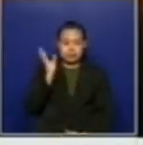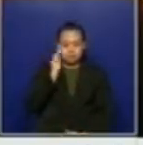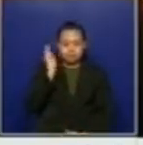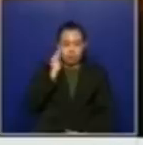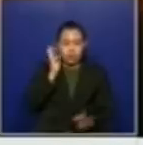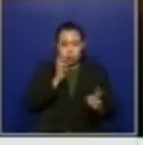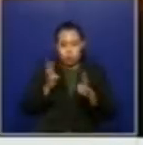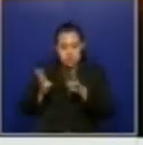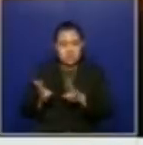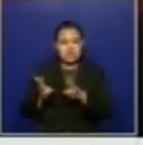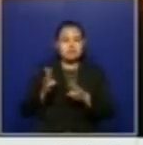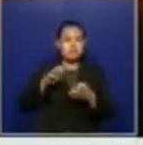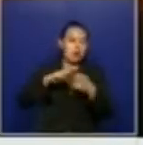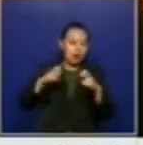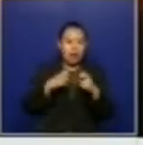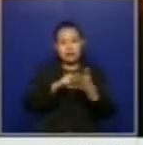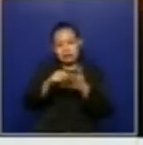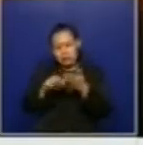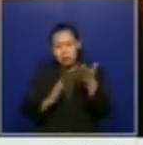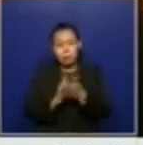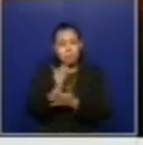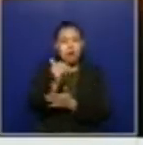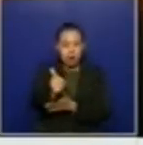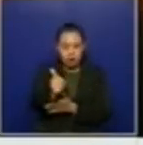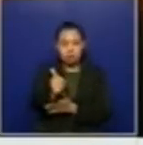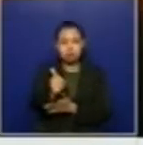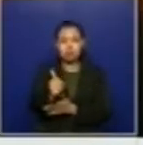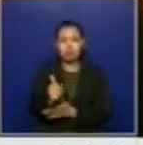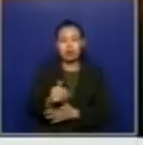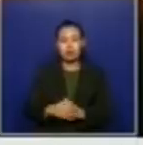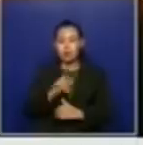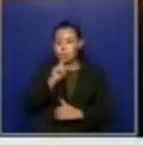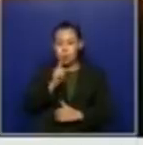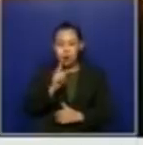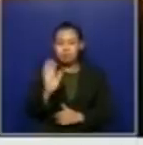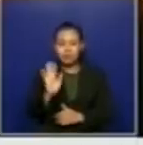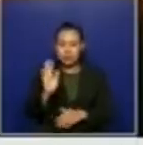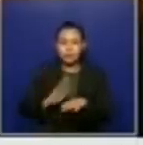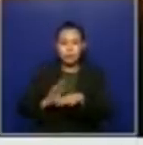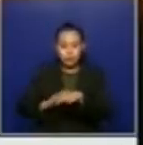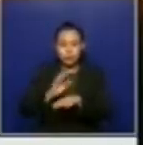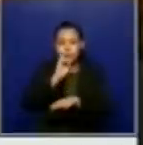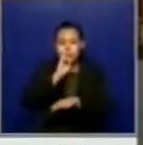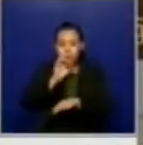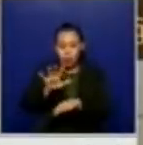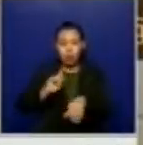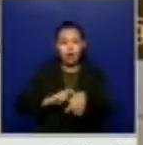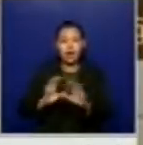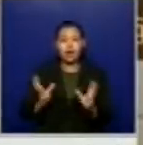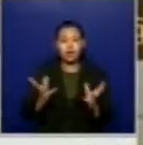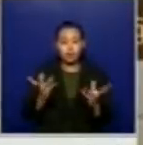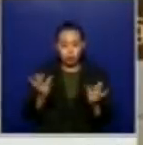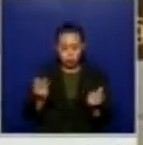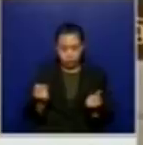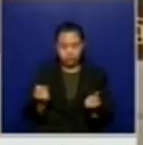ออกร่วมกัน ไม่ได้ว่าอะไรท่านนะครับไม่ได้ว่าอะไรท่านเพียงแต่ว่าเตือนบอกท่านช่วยเตือนท่านว่าหมดเวลาแล้ว